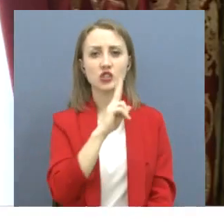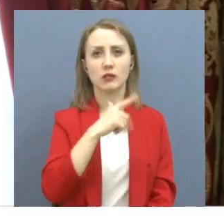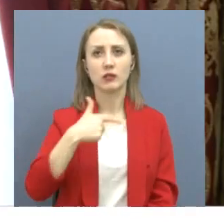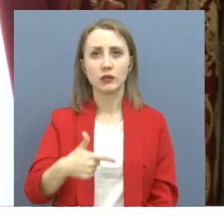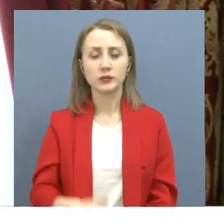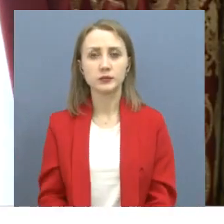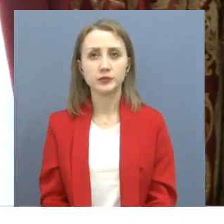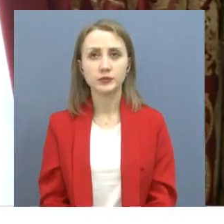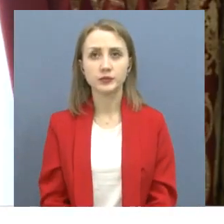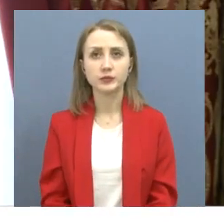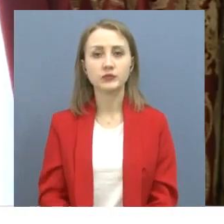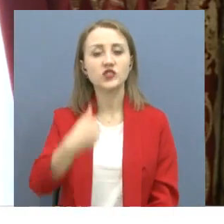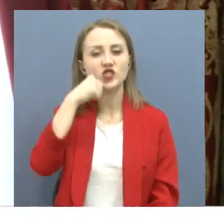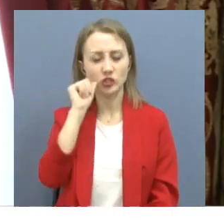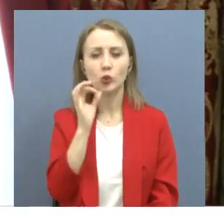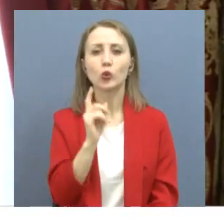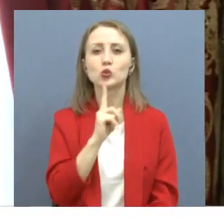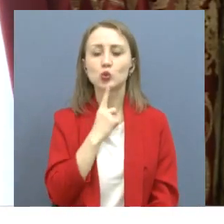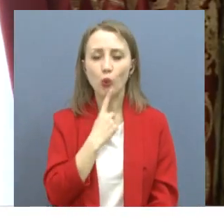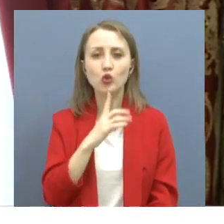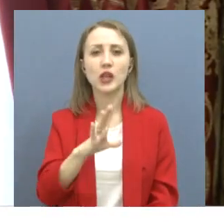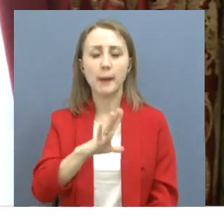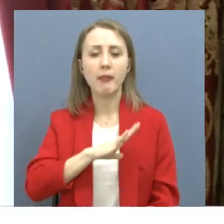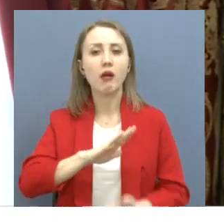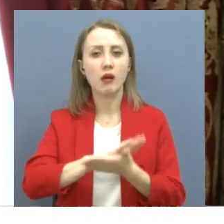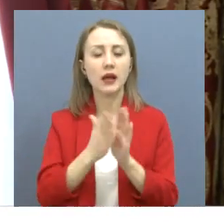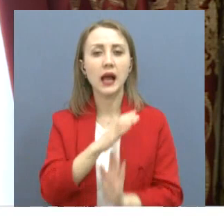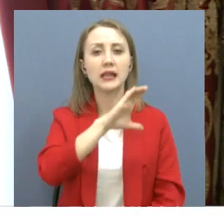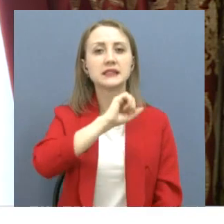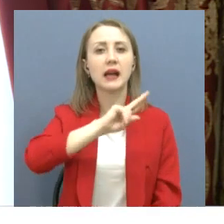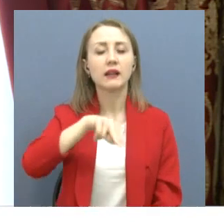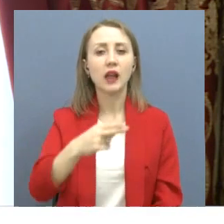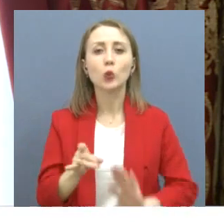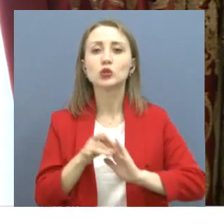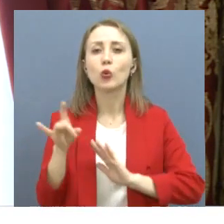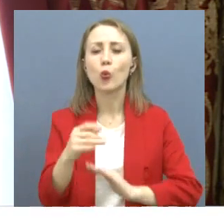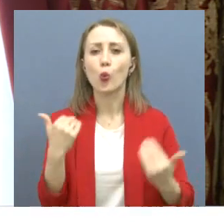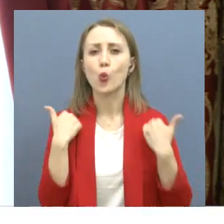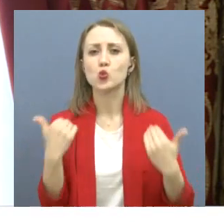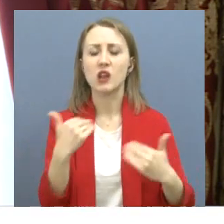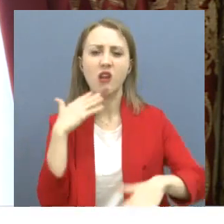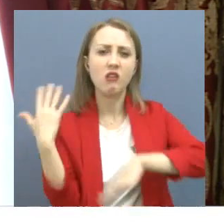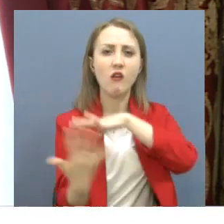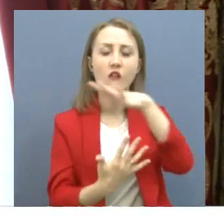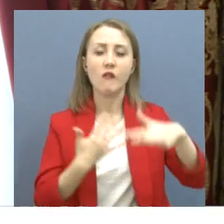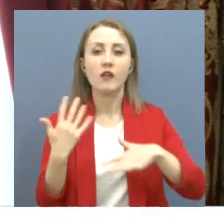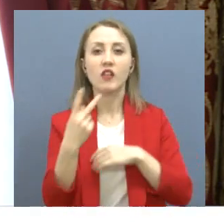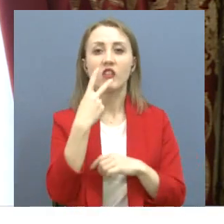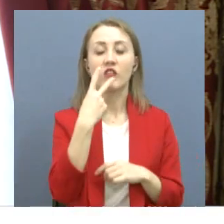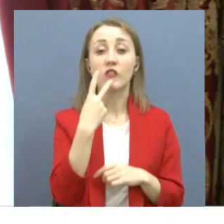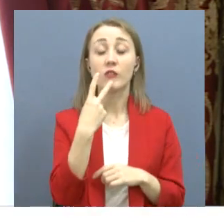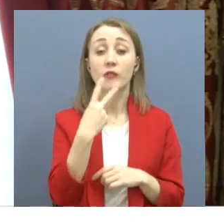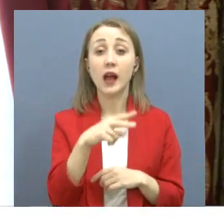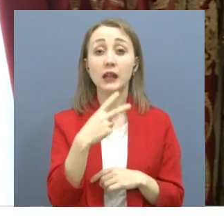Вчера сложная ситуация у нас сложилась непосредственно в Сандактауском районе. Также из-за усиления ветра, не достигая 20 сантиметров до